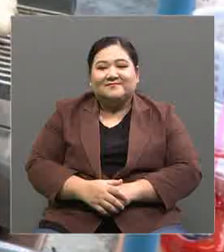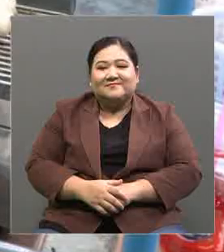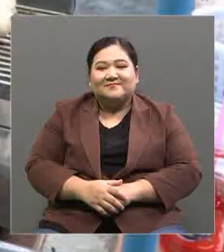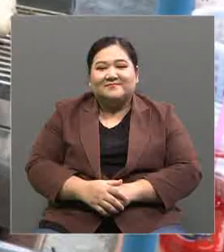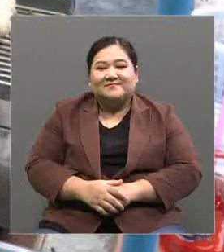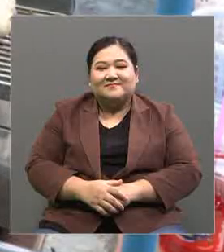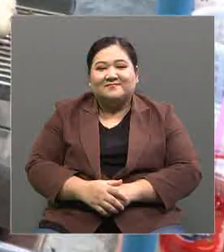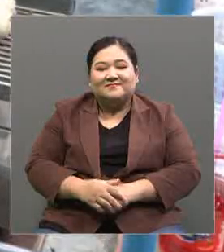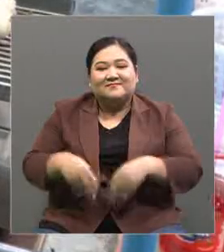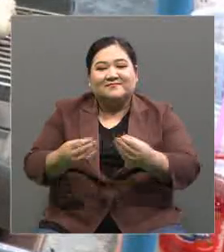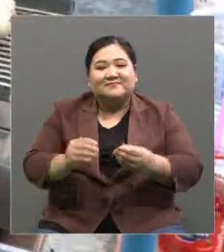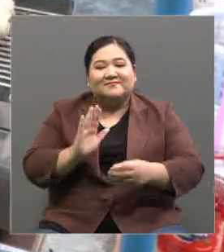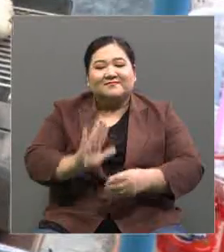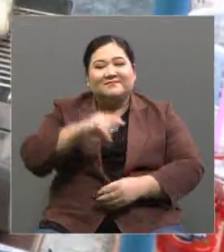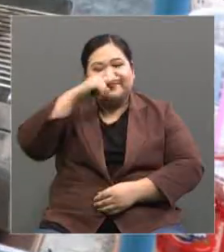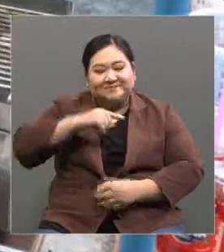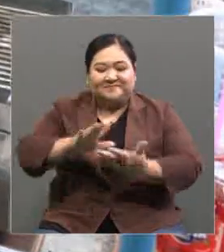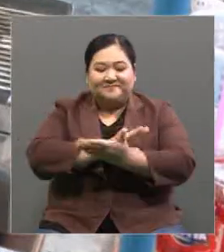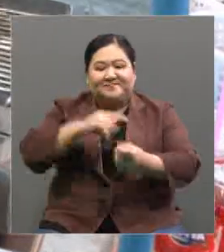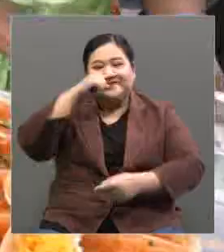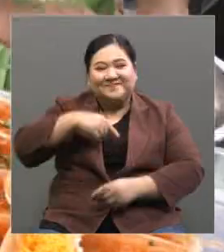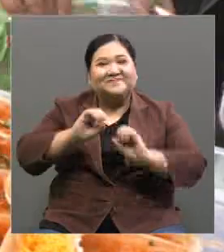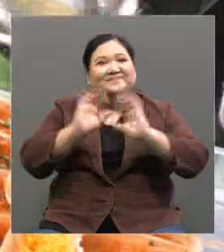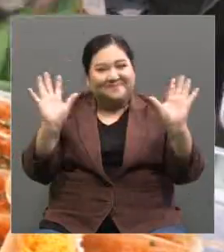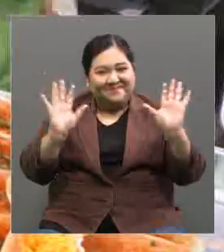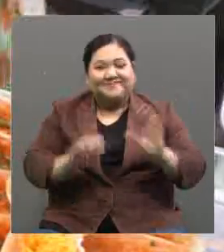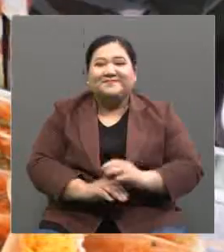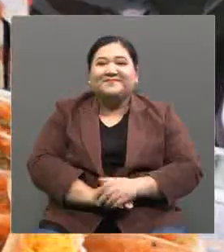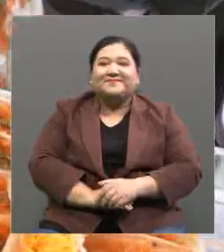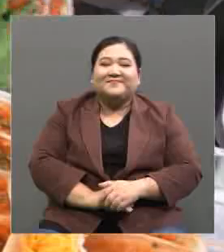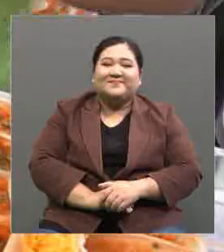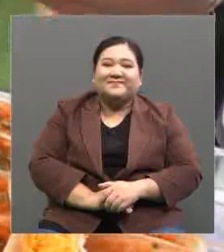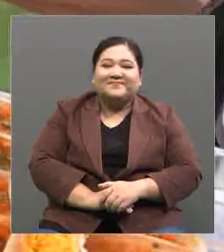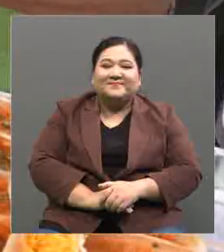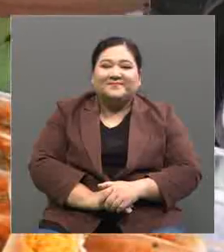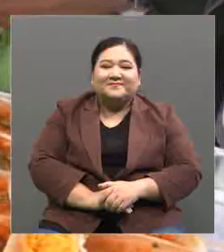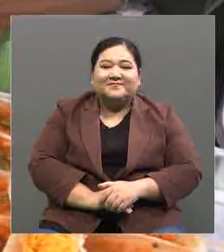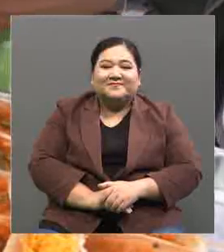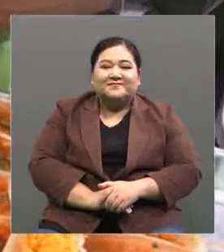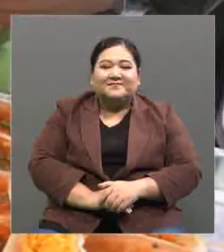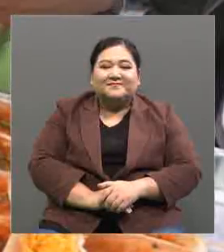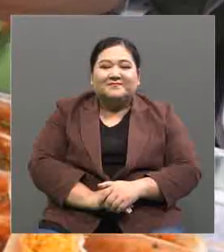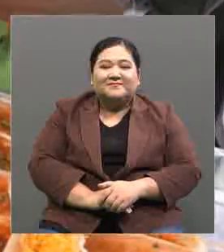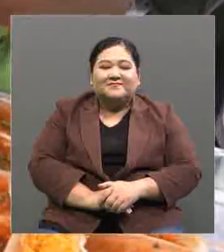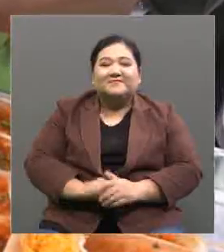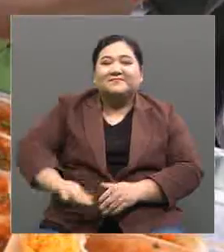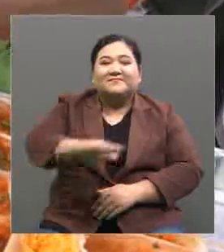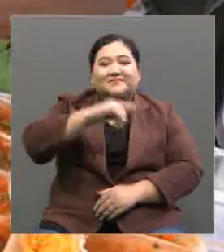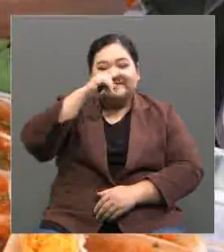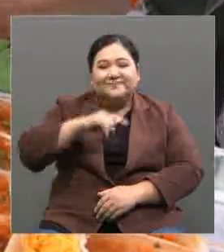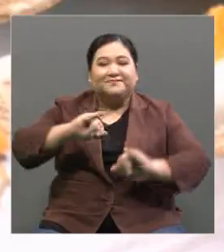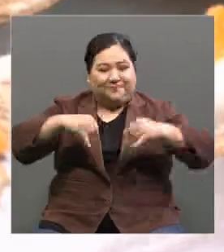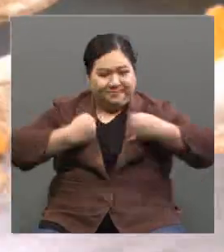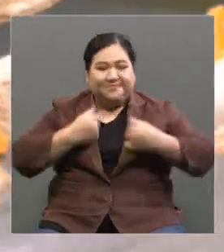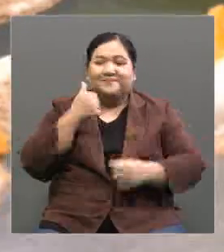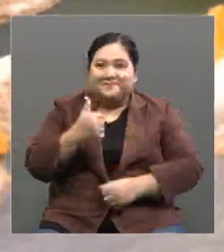เอกลักษณ์ความเป็นไทยและวัฒนธรรมที่ชัดเจนของไทยเหมือนเดิมครับค่ะเราเองก็เป็นเจ้าบ้านที่ดีนะคะสิ่งที่ชาวต่าง